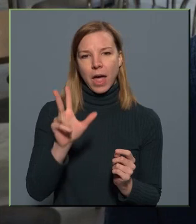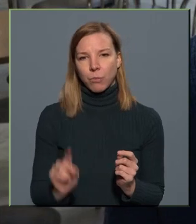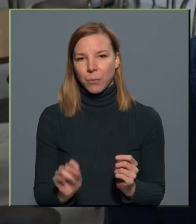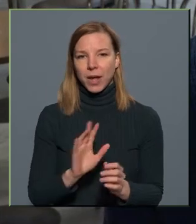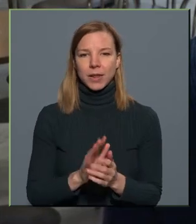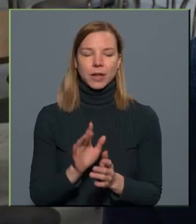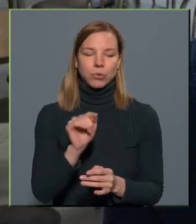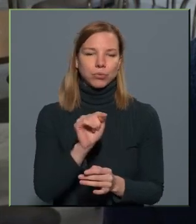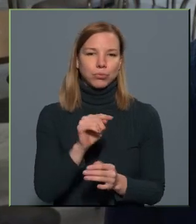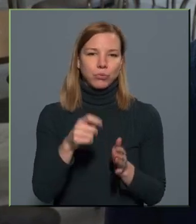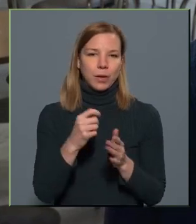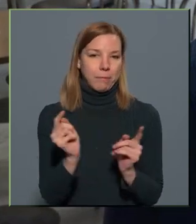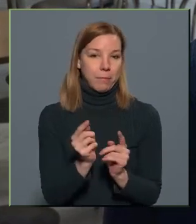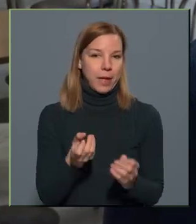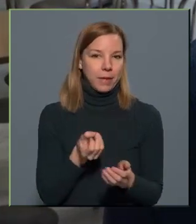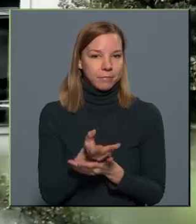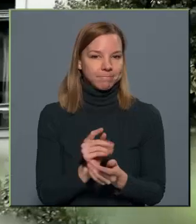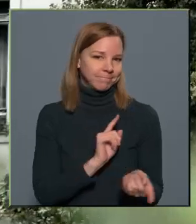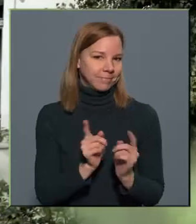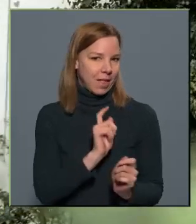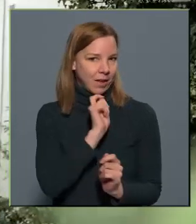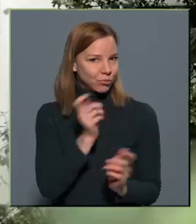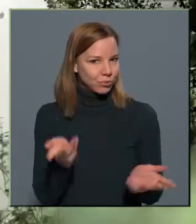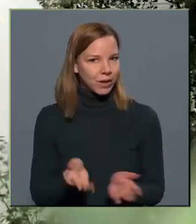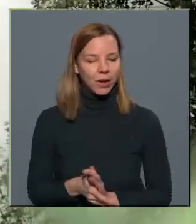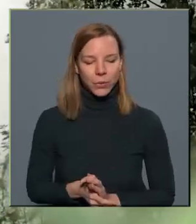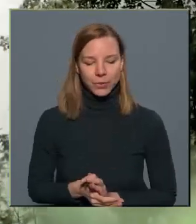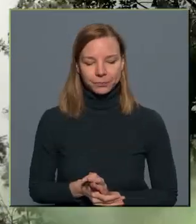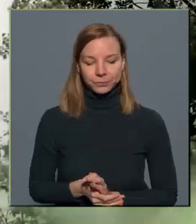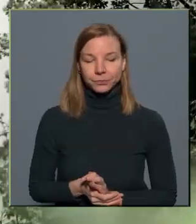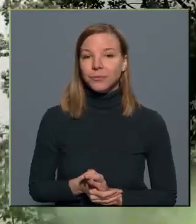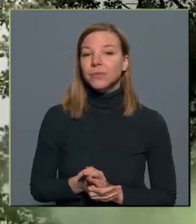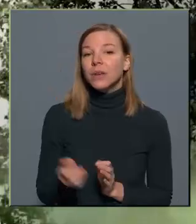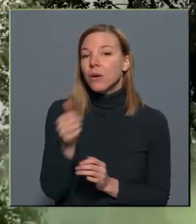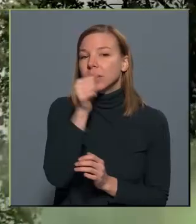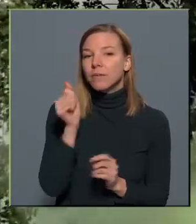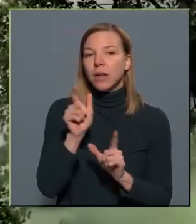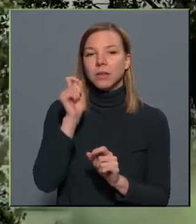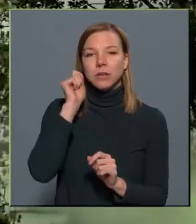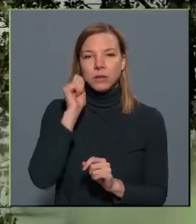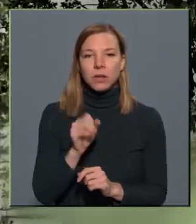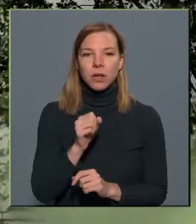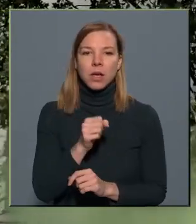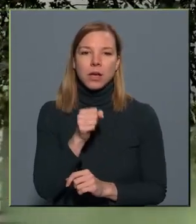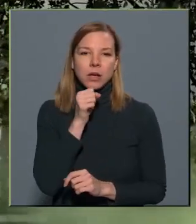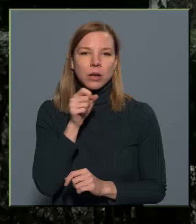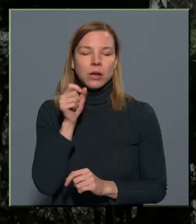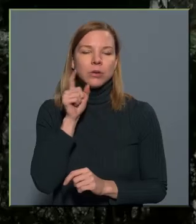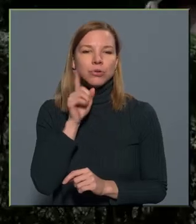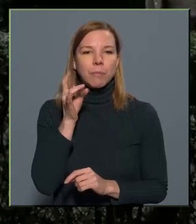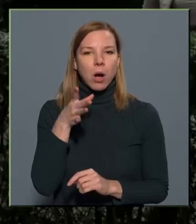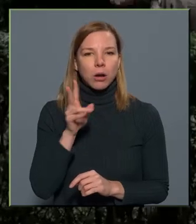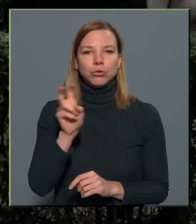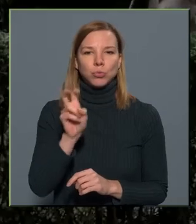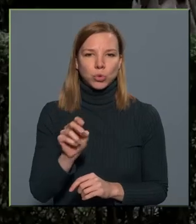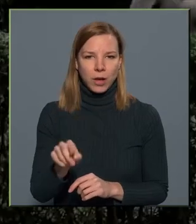és talán ez sikerült is. Hogy hívják a tanárnőt? Sibak Zsuzsanna tanárnő.